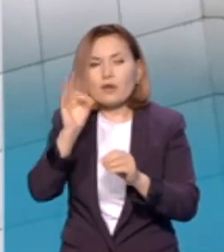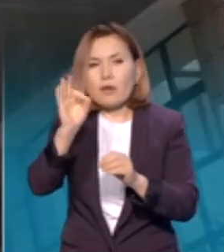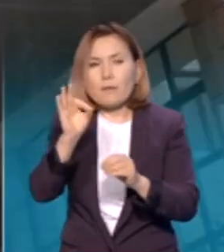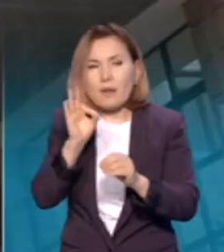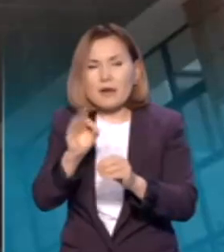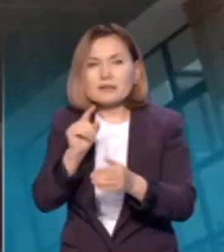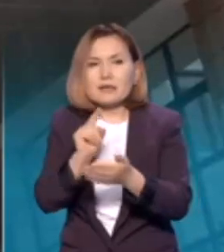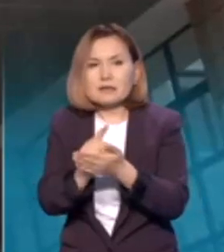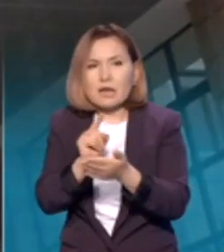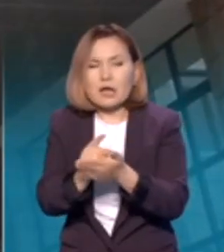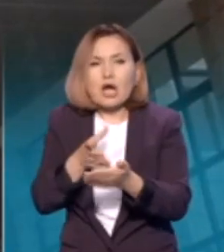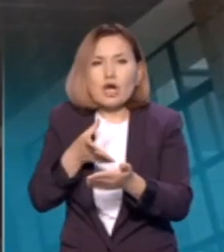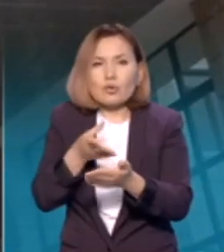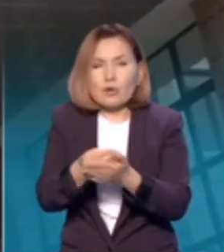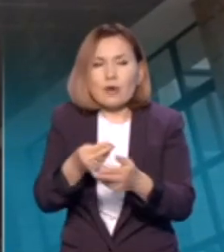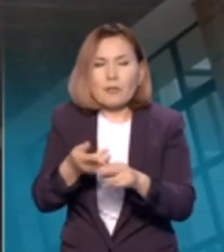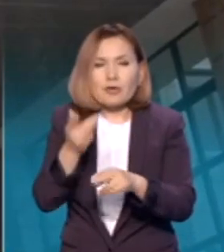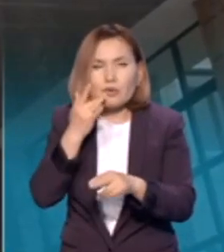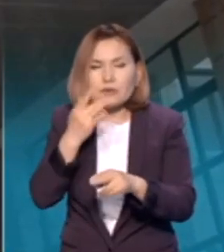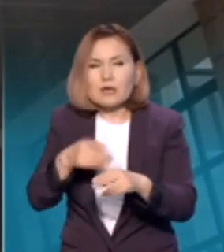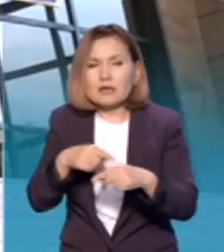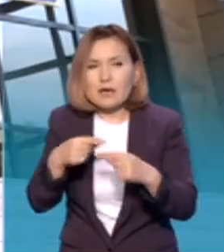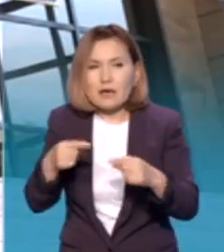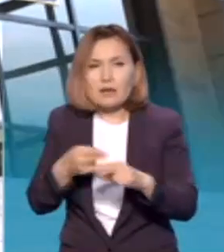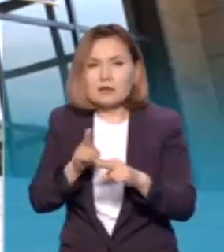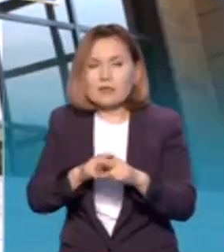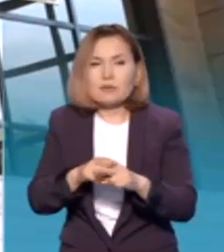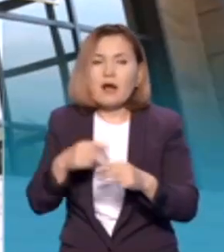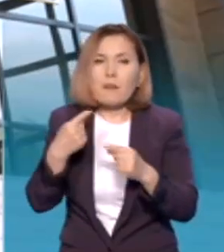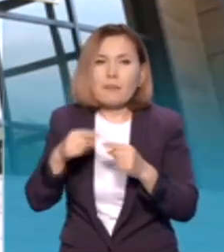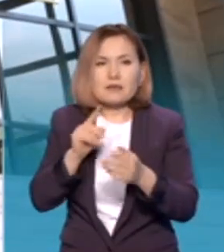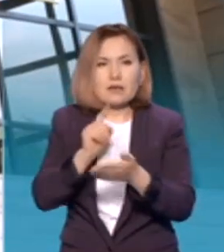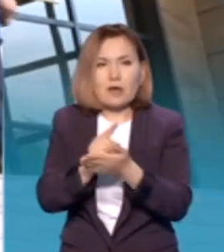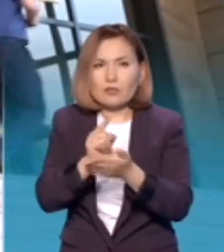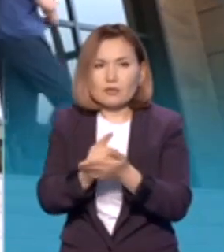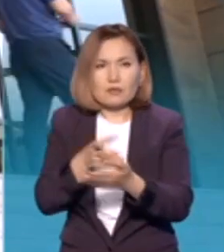ұстап, резидент емес ретінде сыйақы төлегенін көрсеткен.